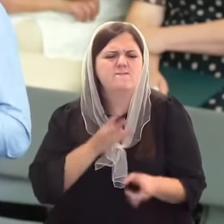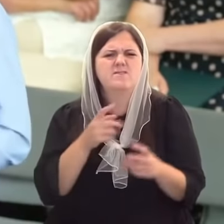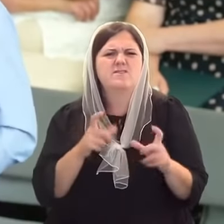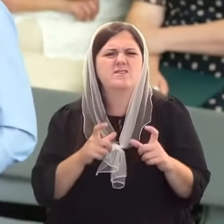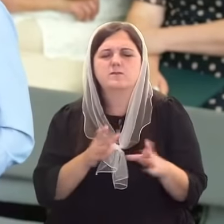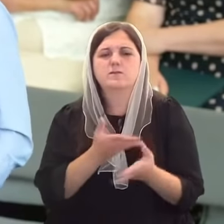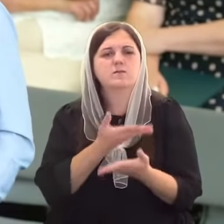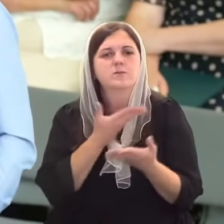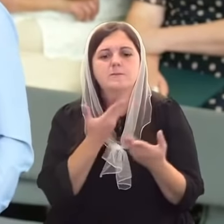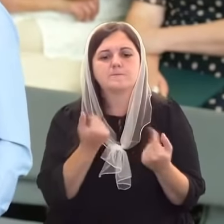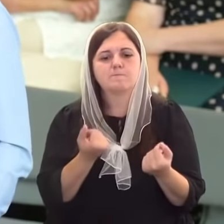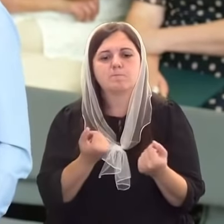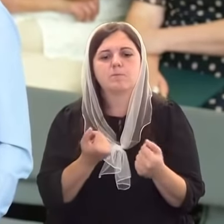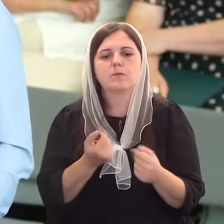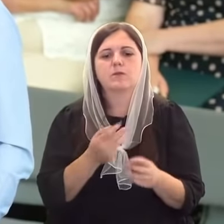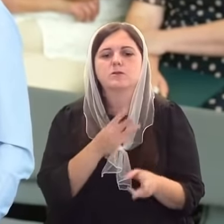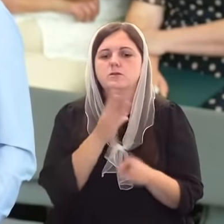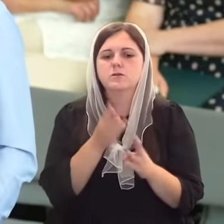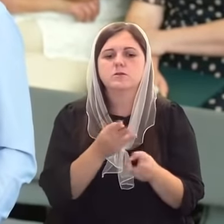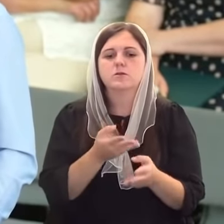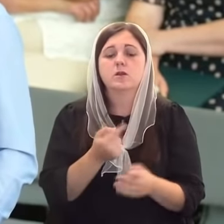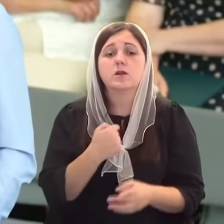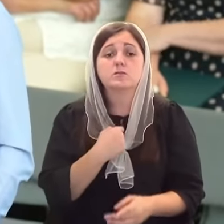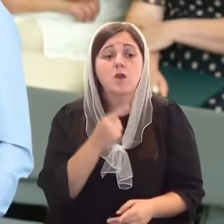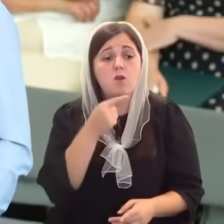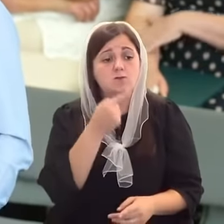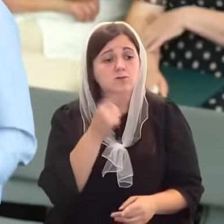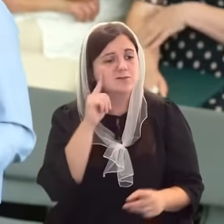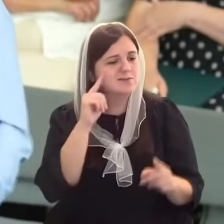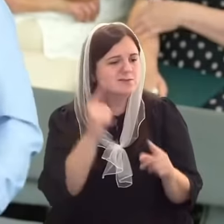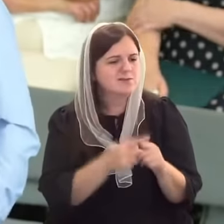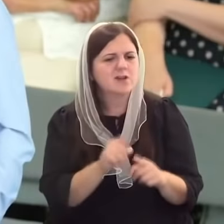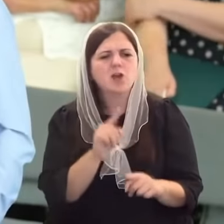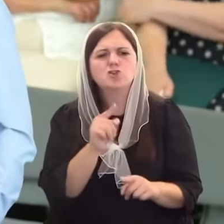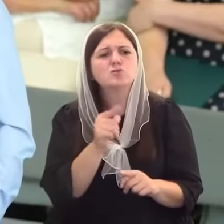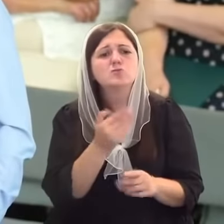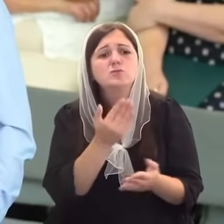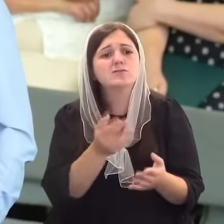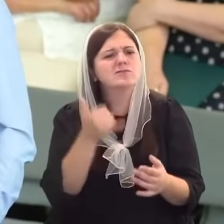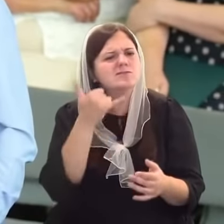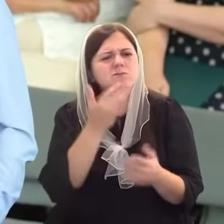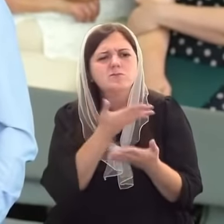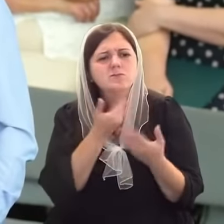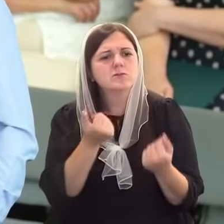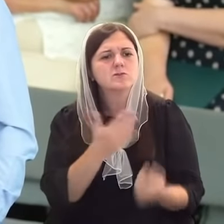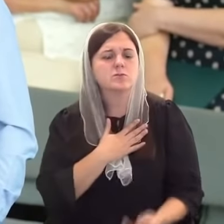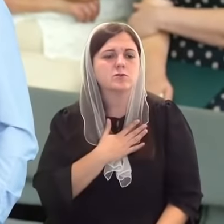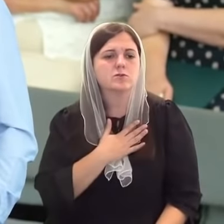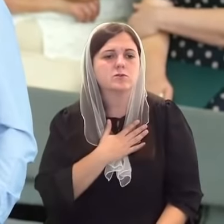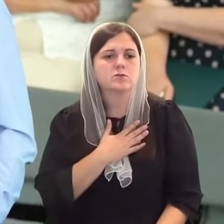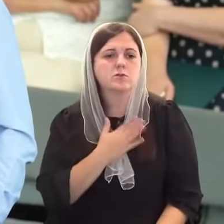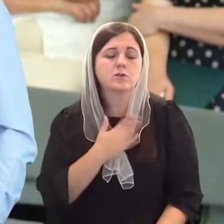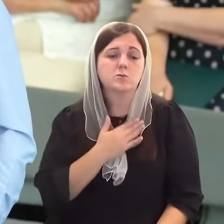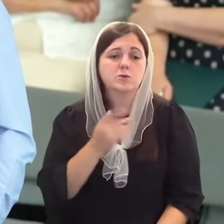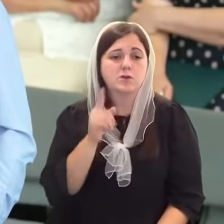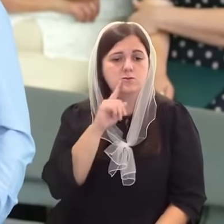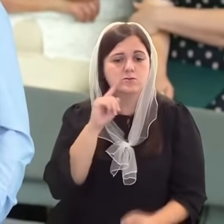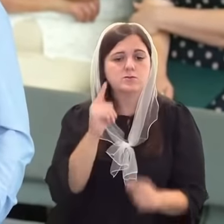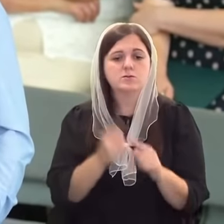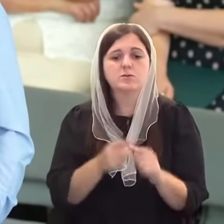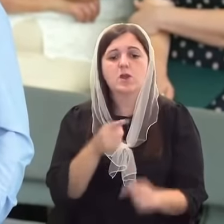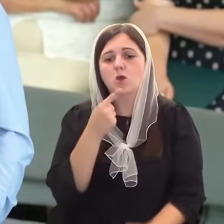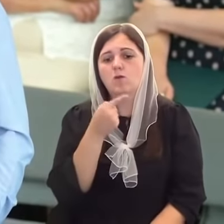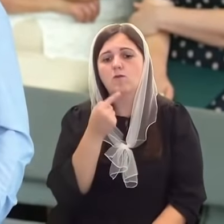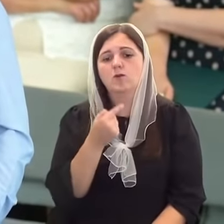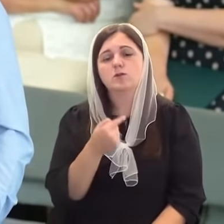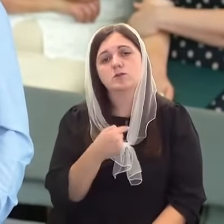там, негодования, я говорю: сестренка, почему ты не звонила ко мне?» И моя сестренка, она говорит: